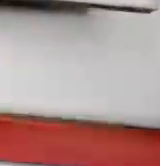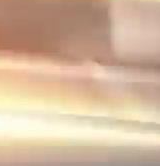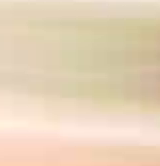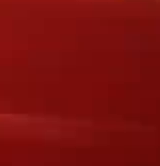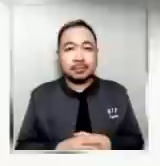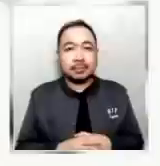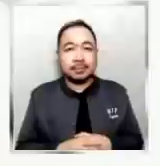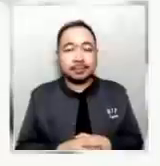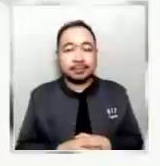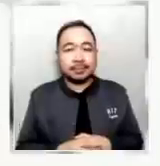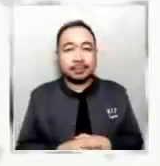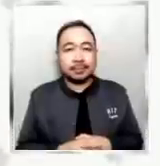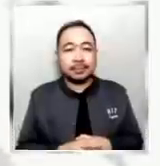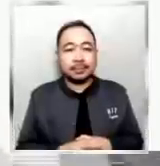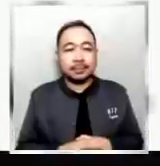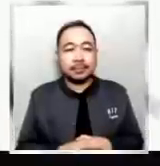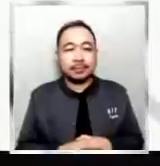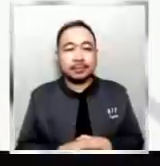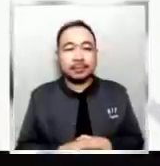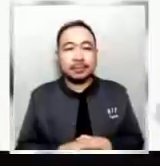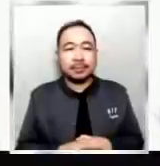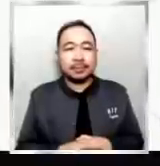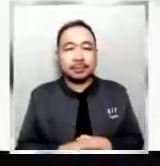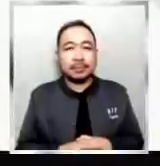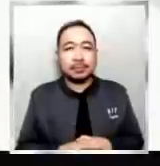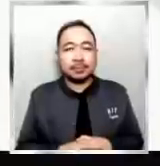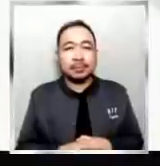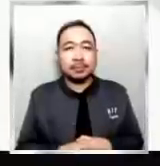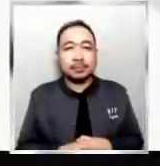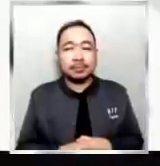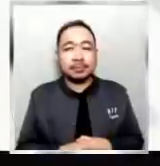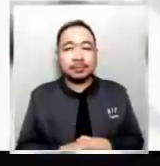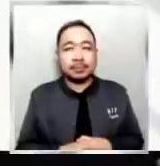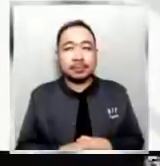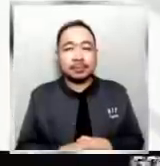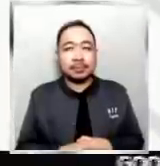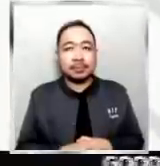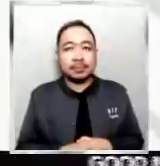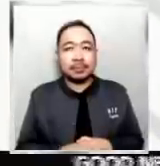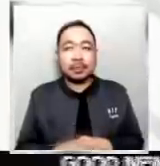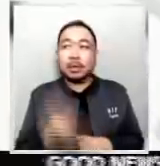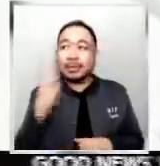Exclusive! Tulong po. Ano po ang baha?